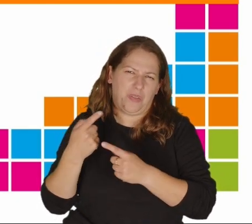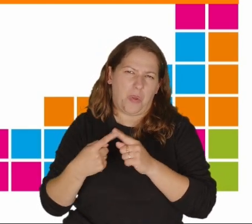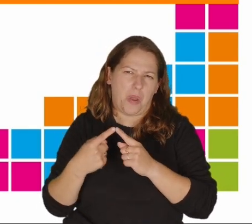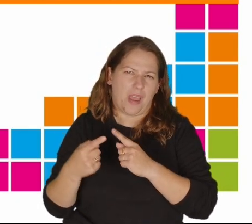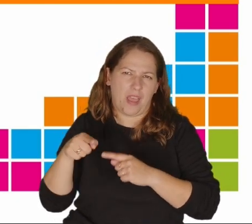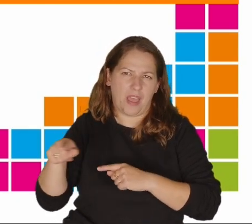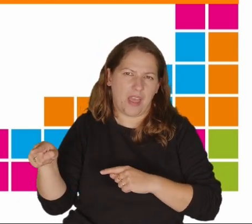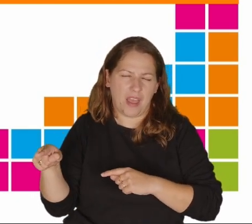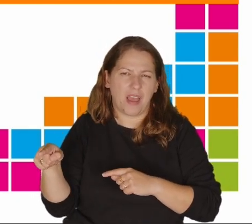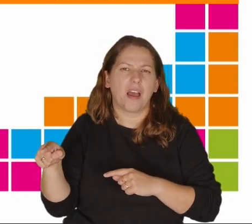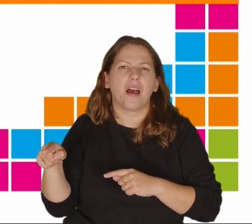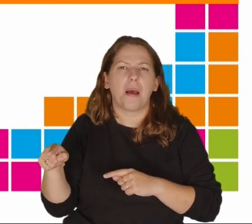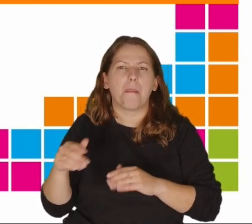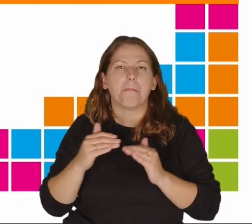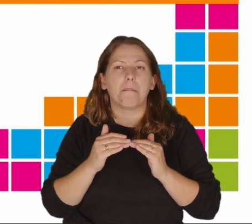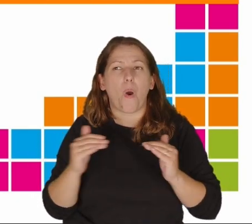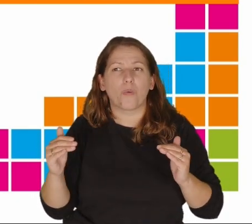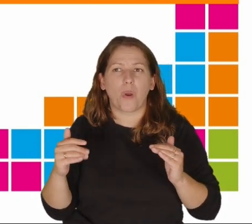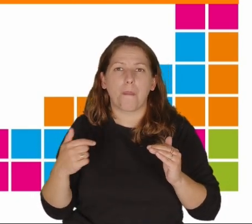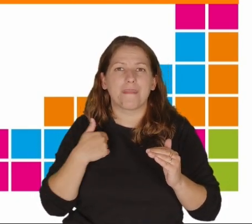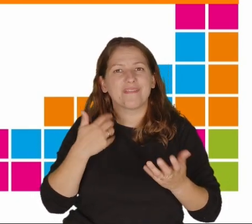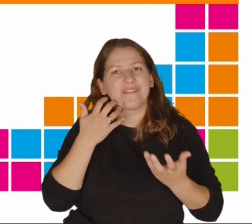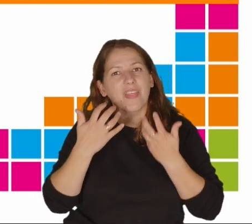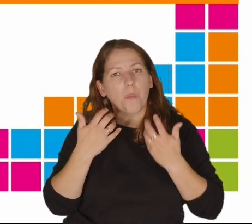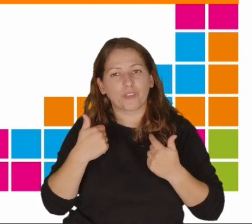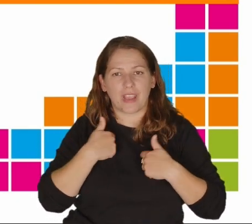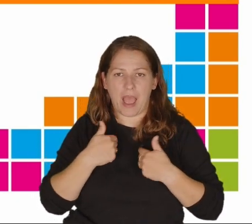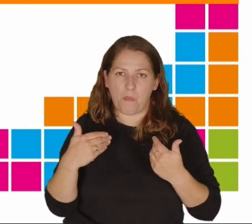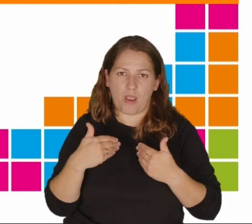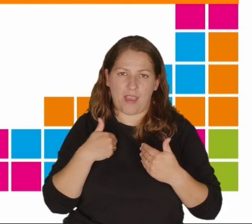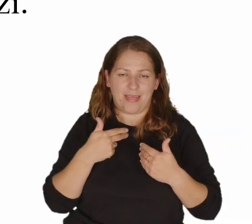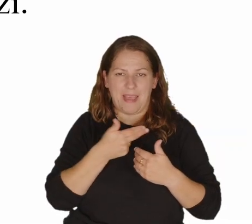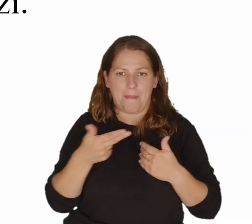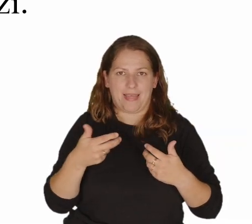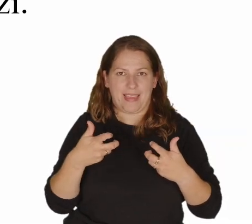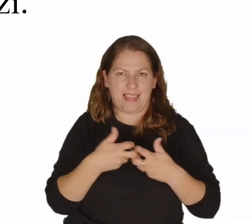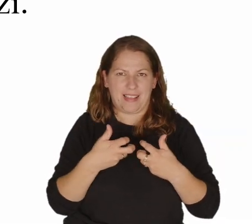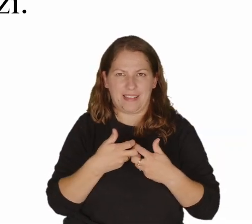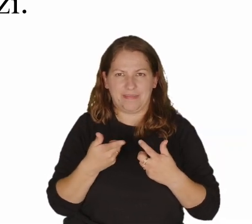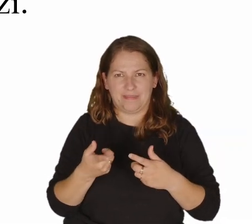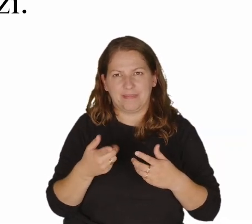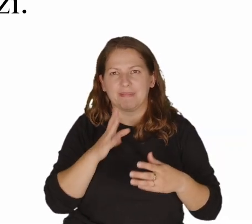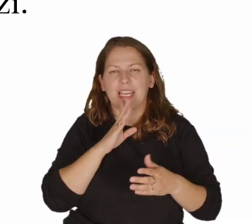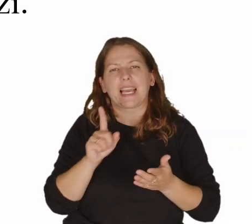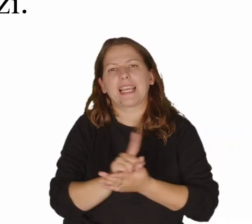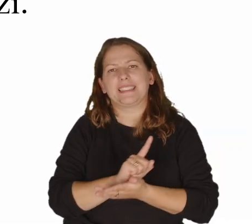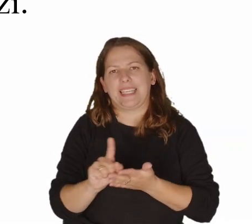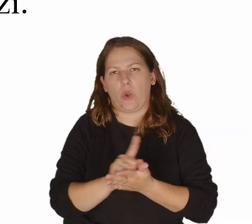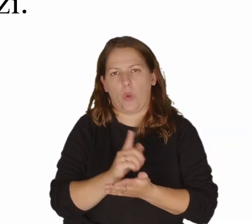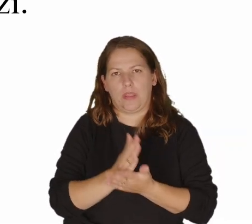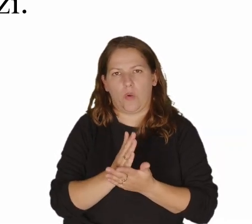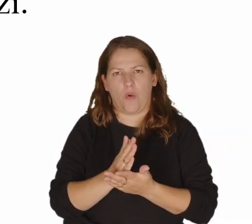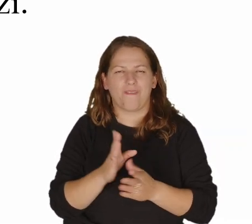uważają, że poziom wiadomości, jakie ja mogę mieć na temat internetu, no to dotyczy ryzyka, jakie związane jest